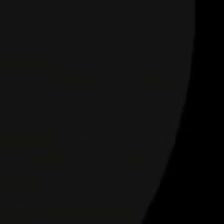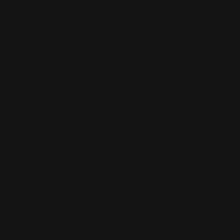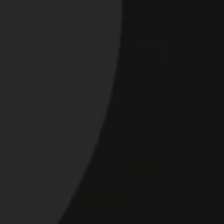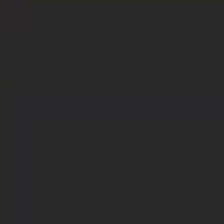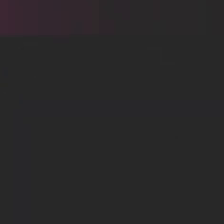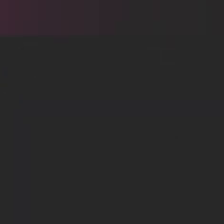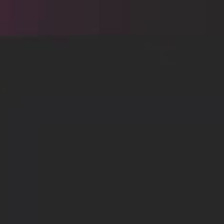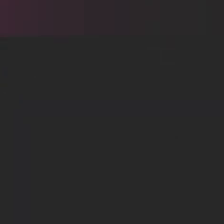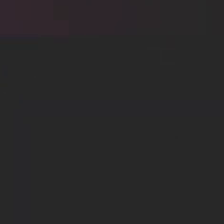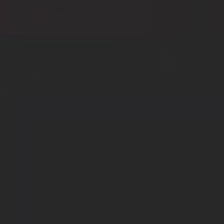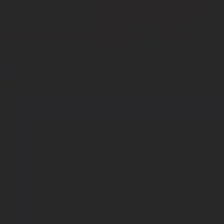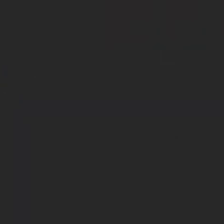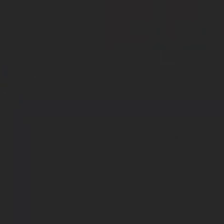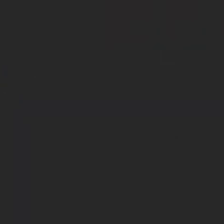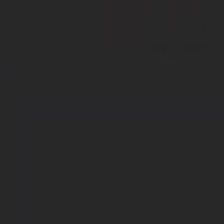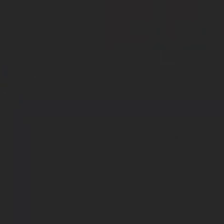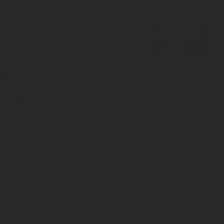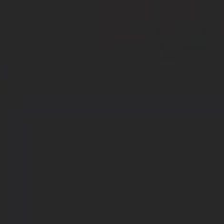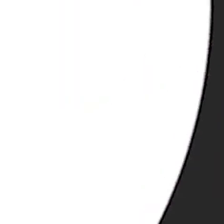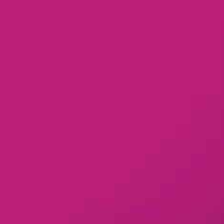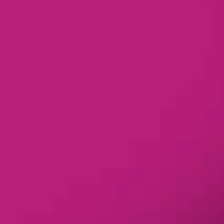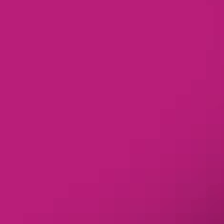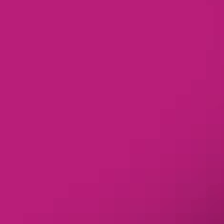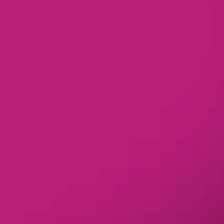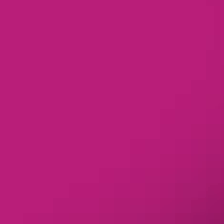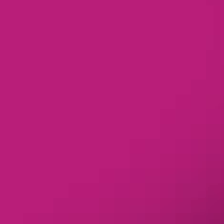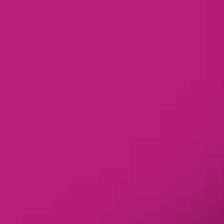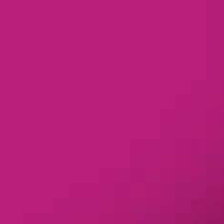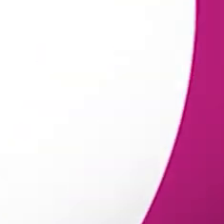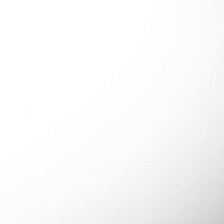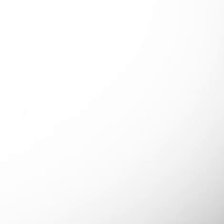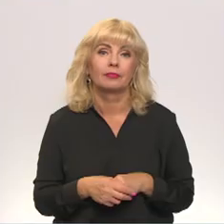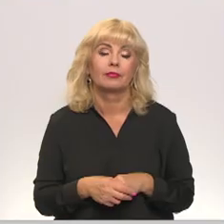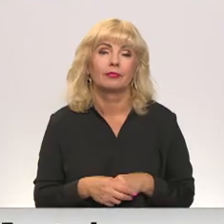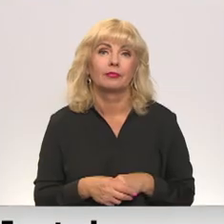Re! Viss ēters ir te!